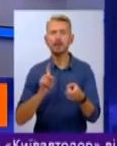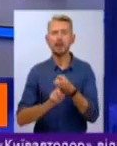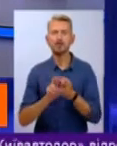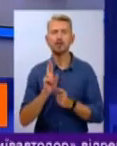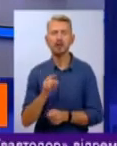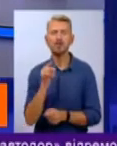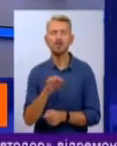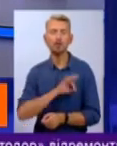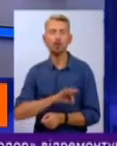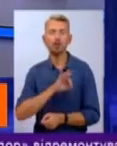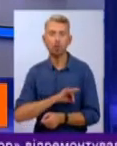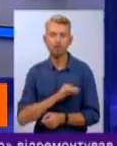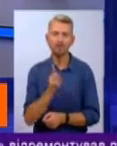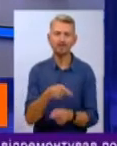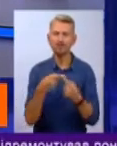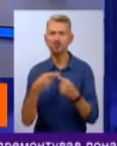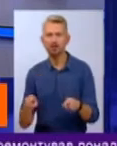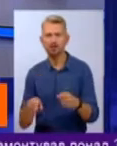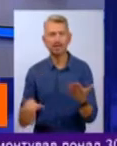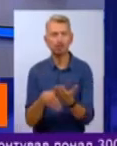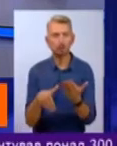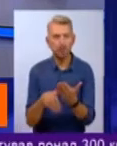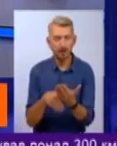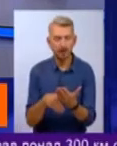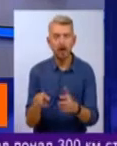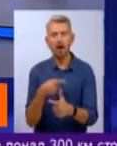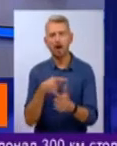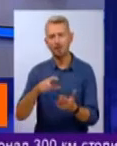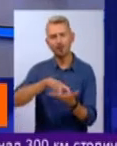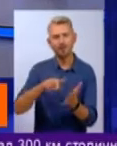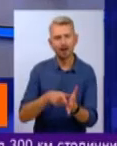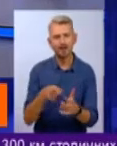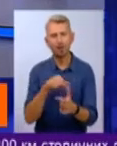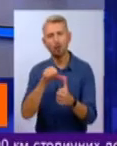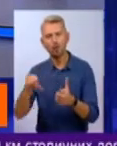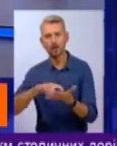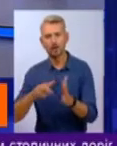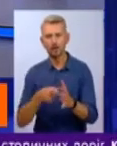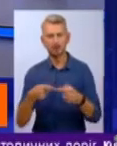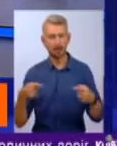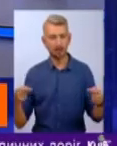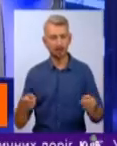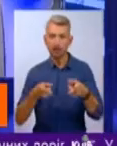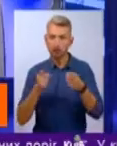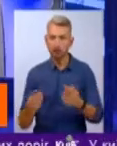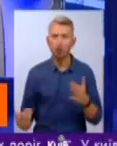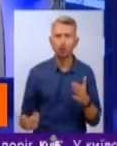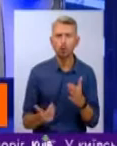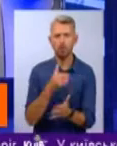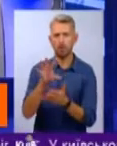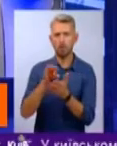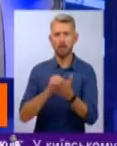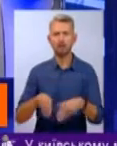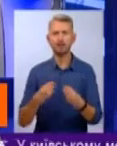він використовує ті чи інші інструменти, навіть або в класі, або поза класами і так далі. І дійсно, нова модель дає